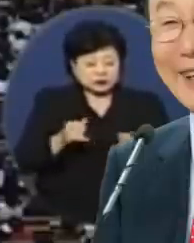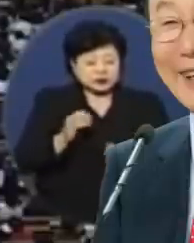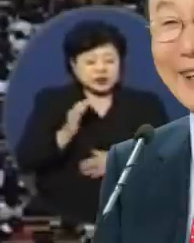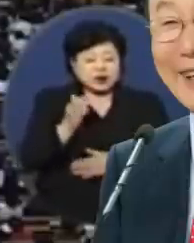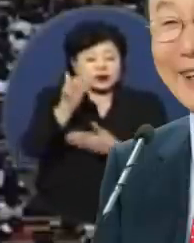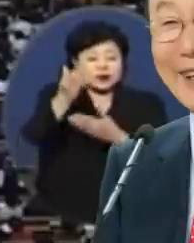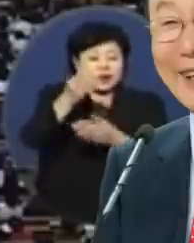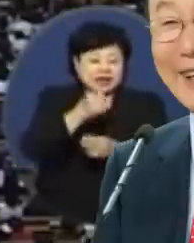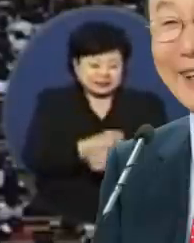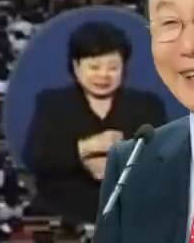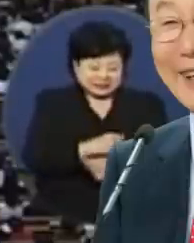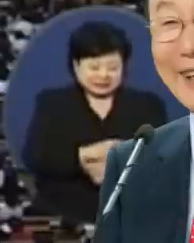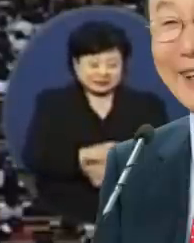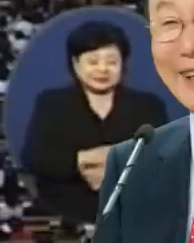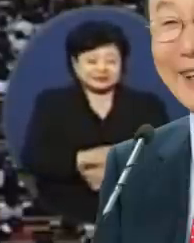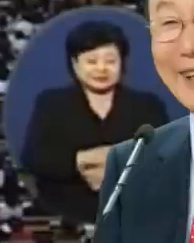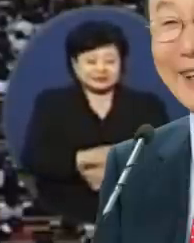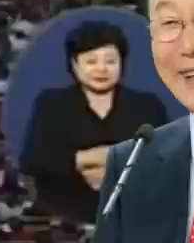영화롭게 하시는 일에